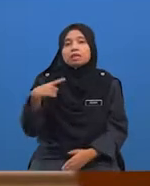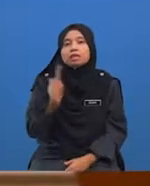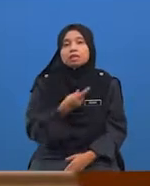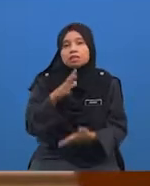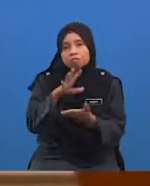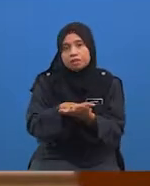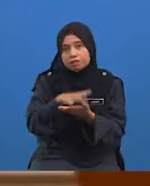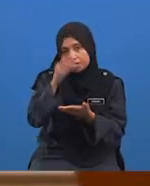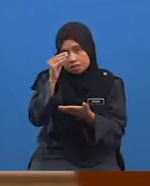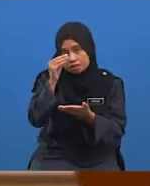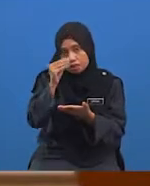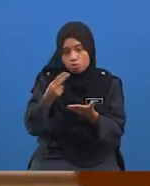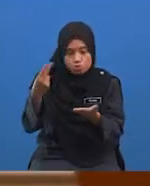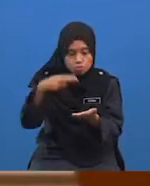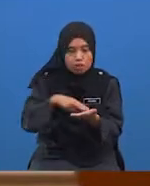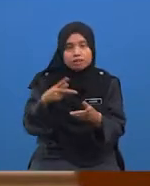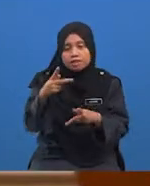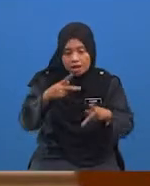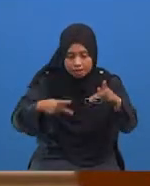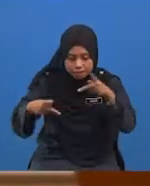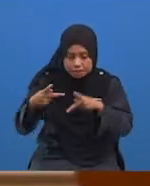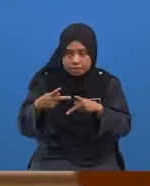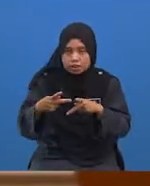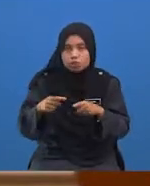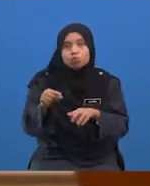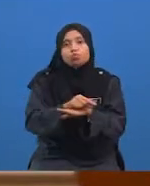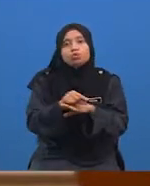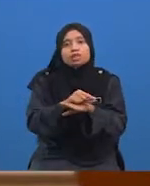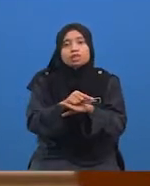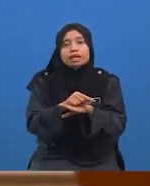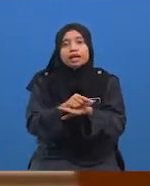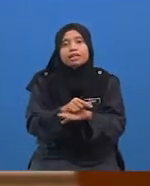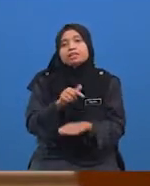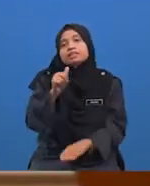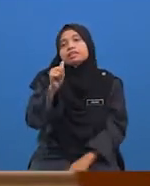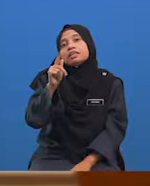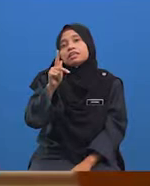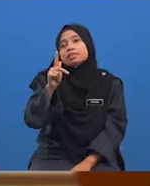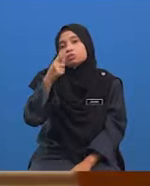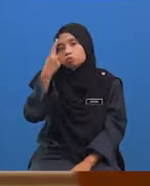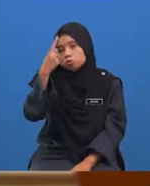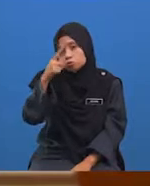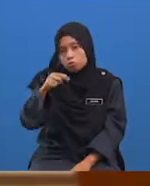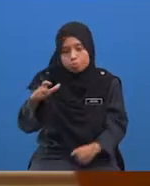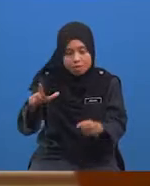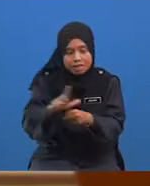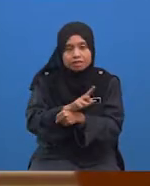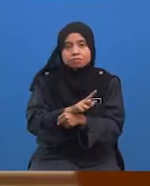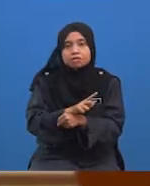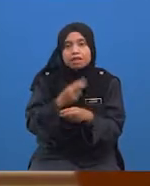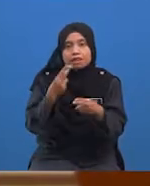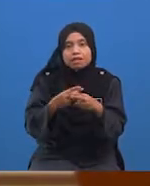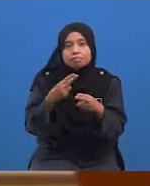Mari kita belajar mengulang kaji cara menggunakan akronim bagi